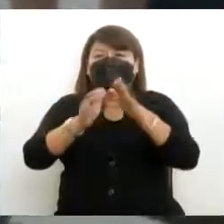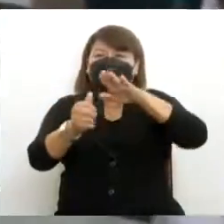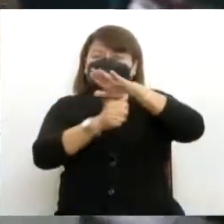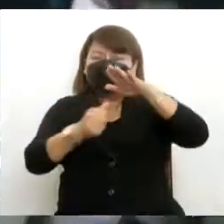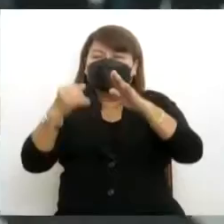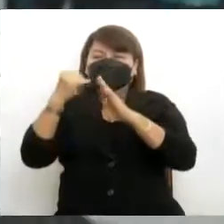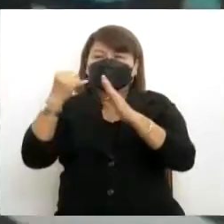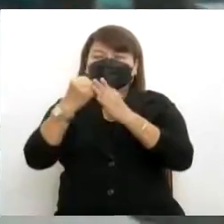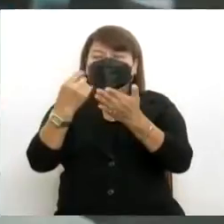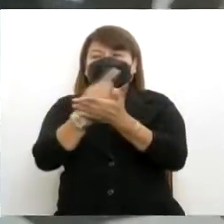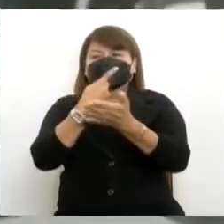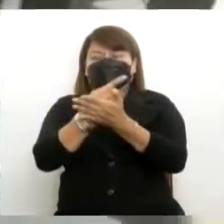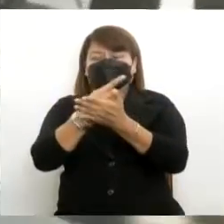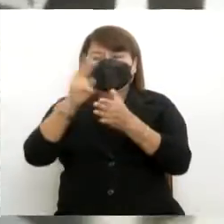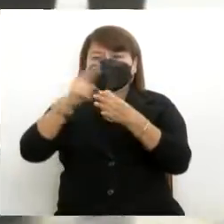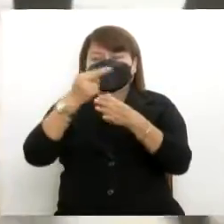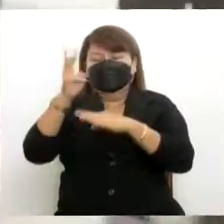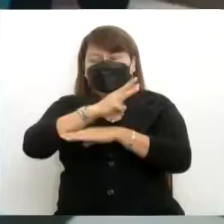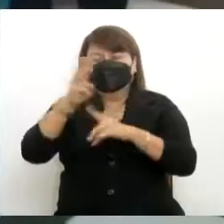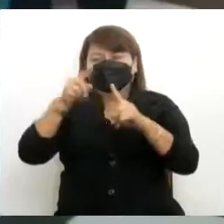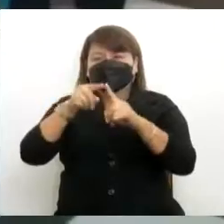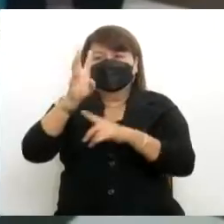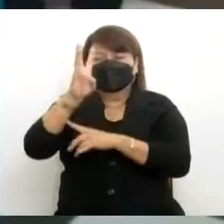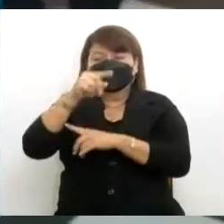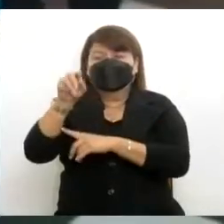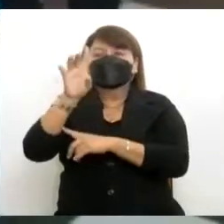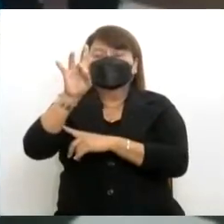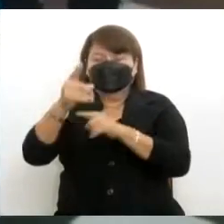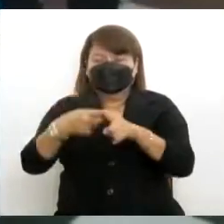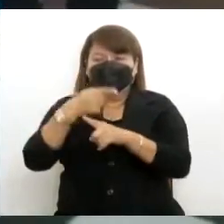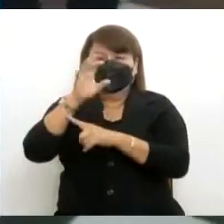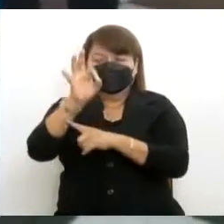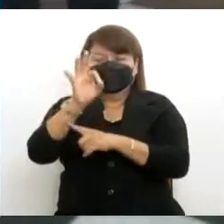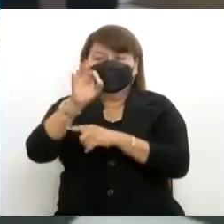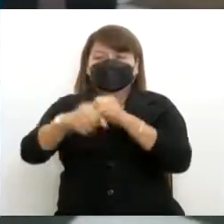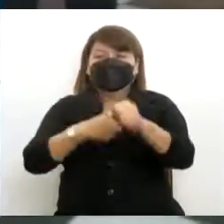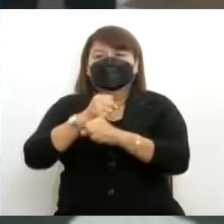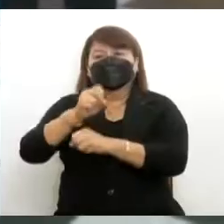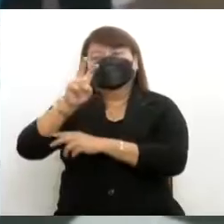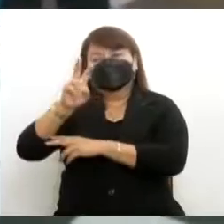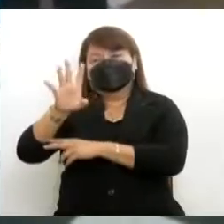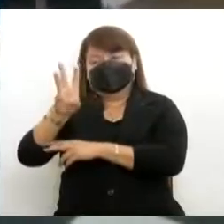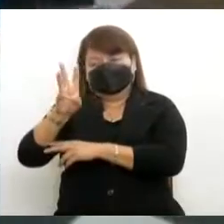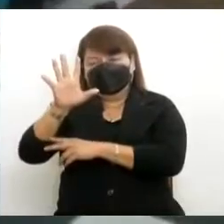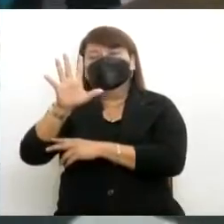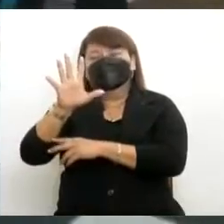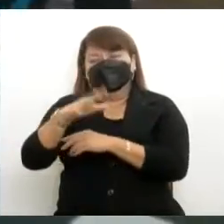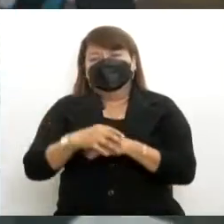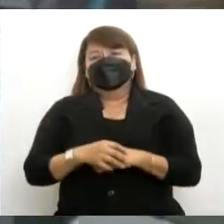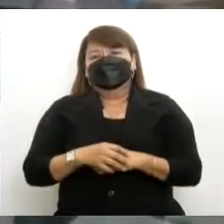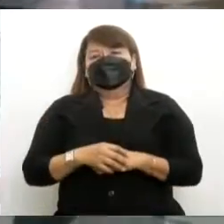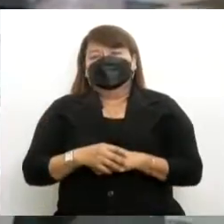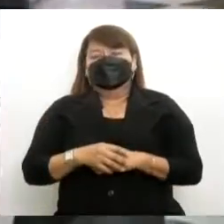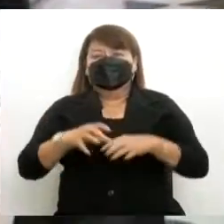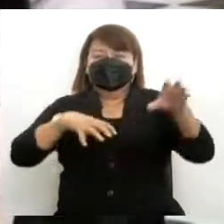นบุรีระหว่างวันที่6ถึง8กันยายนพุทธศักราช2565ใน